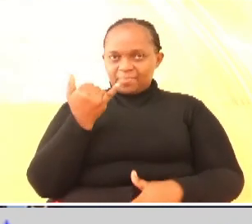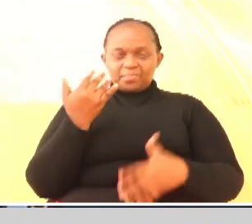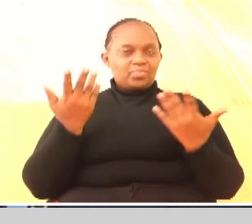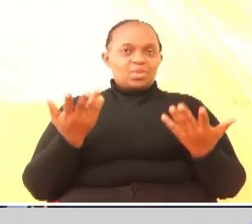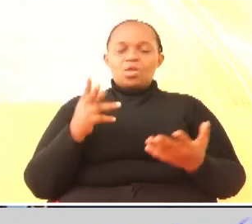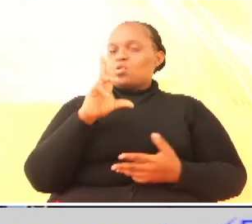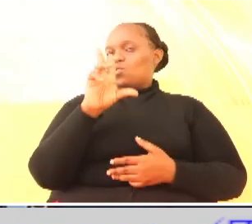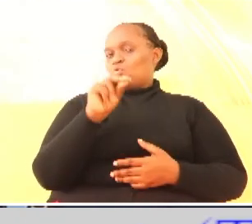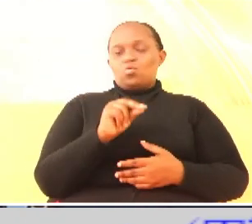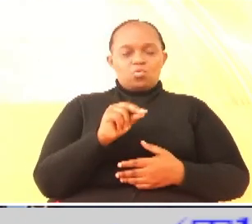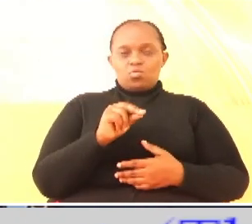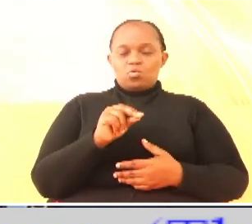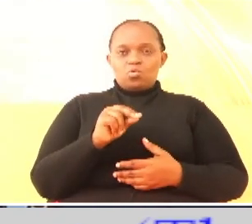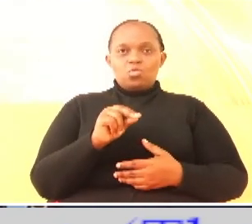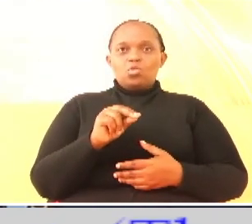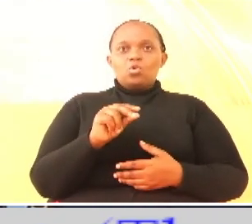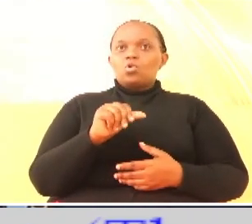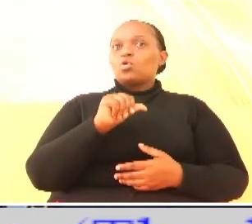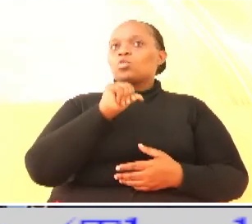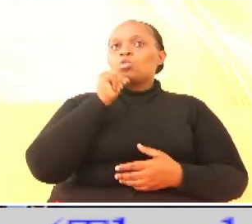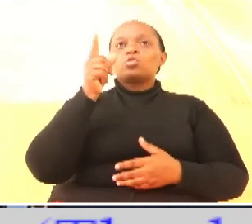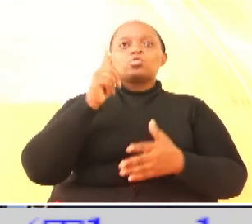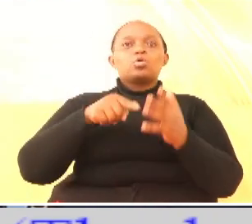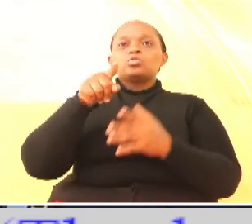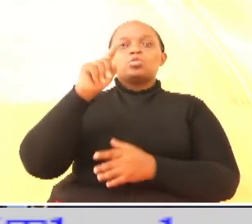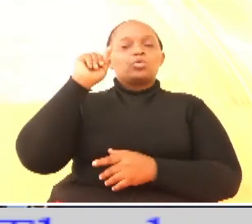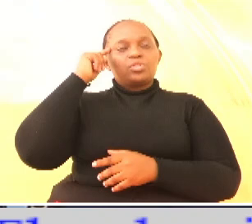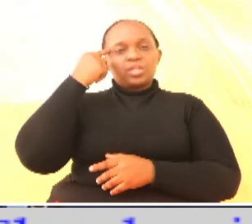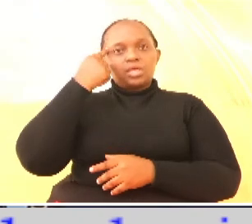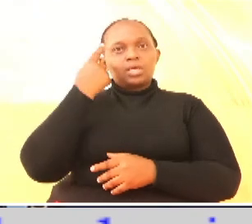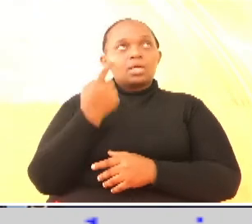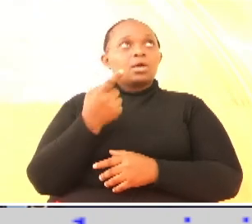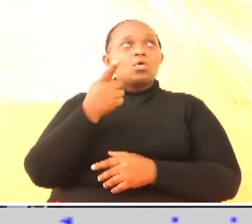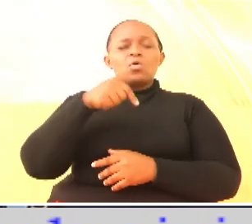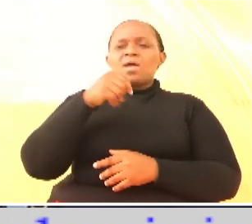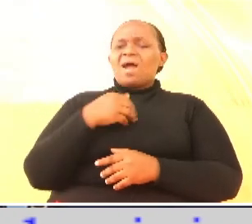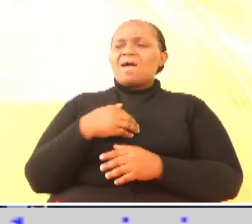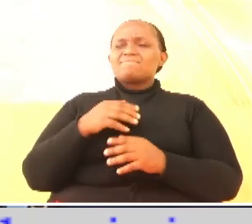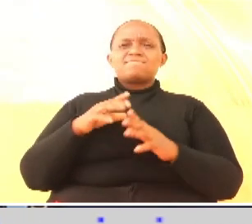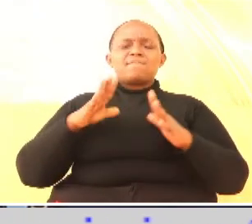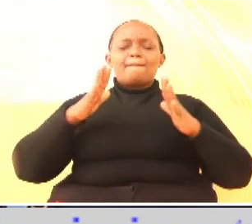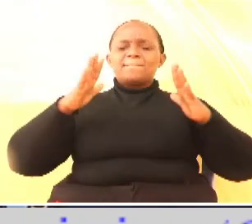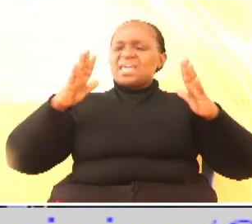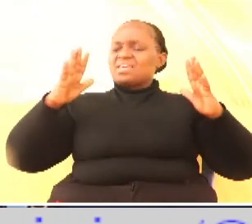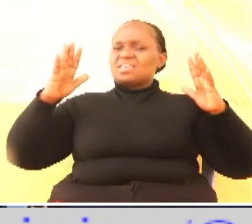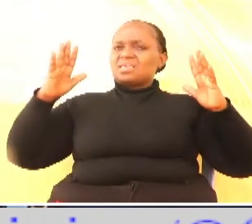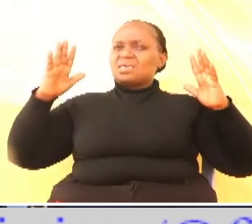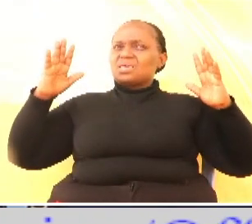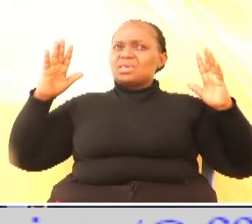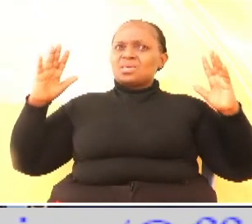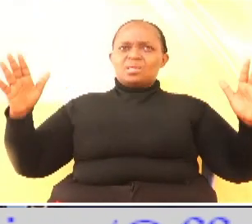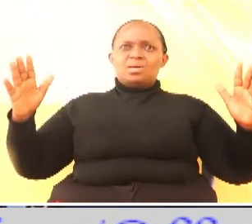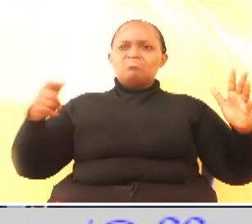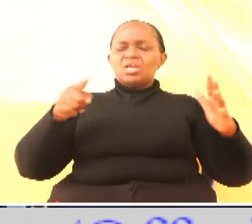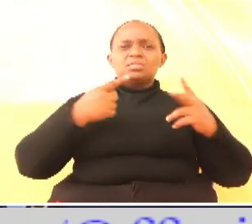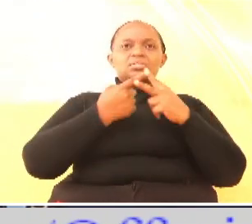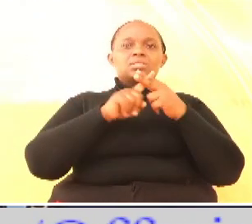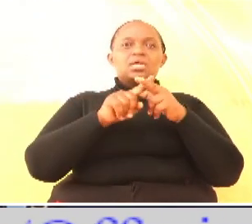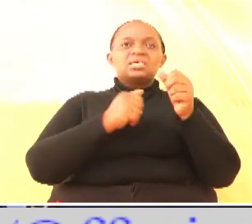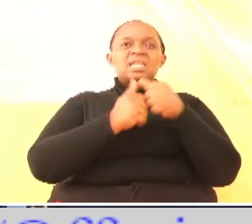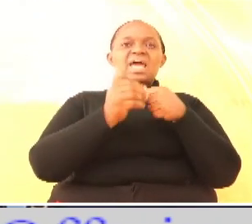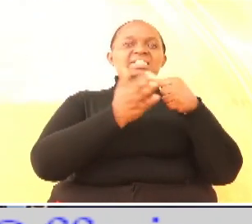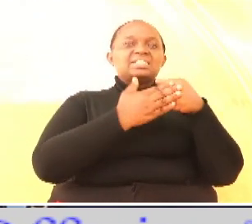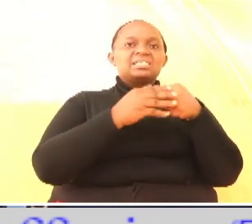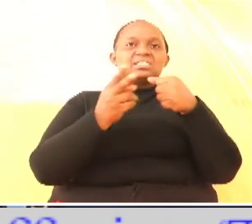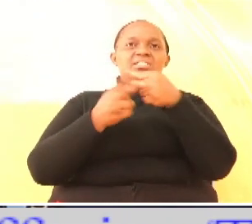Sio hiyo unavyofikiria. Ni wale walikuwa katika Madhare ya kwanza. Na ilikuwa kubwa. Kubwa, nafikiri ilianza 1970, kiwa